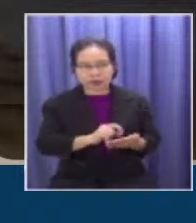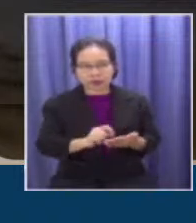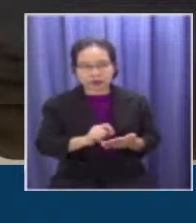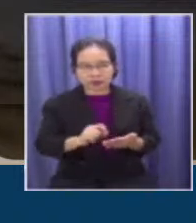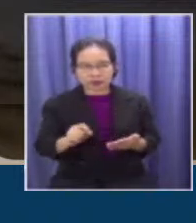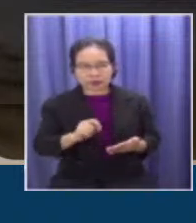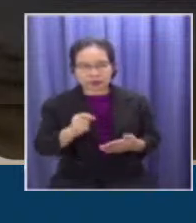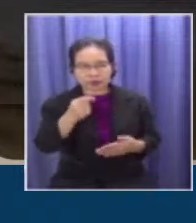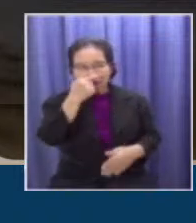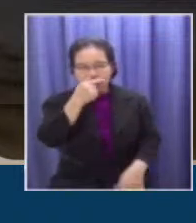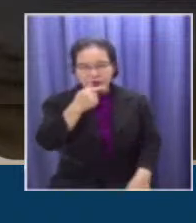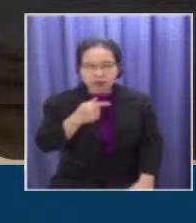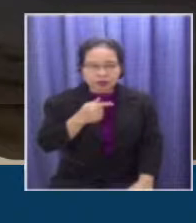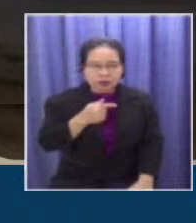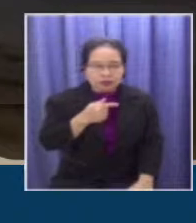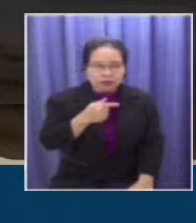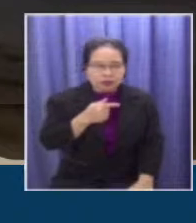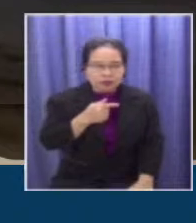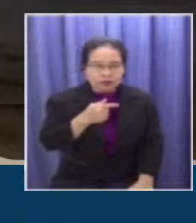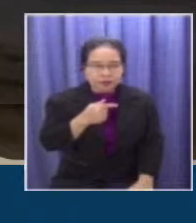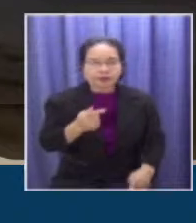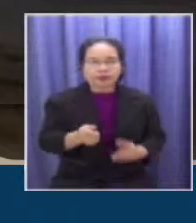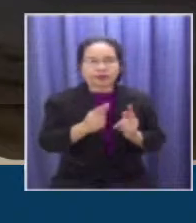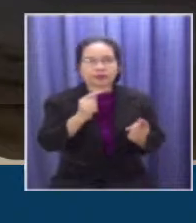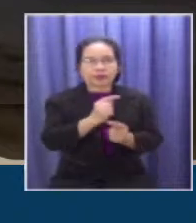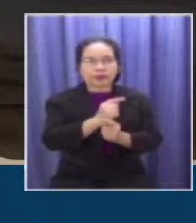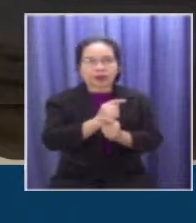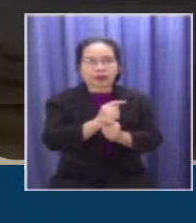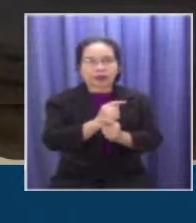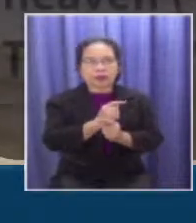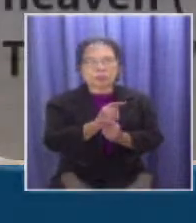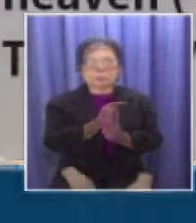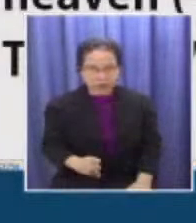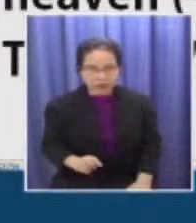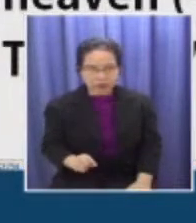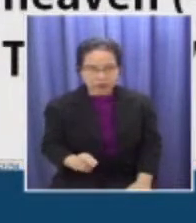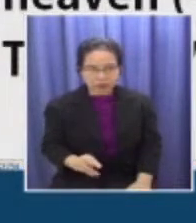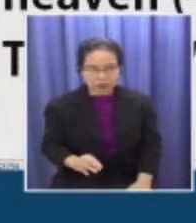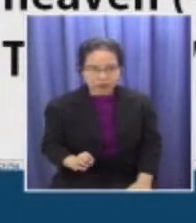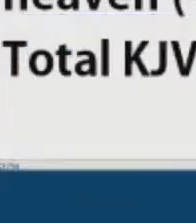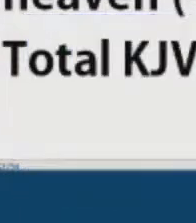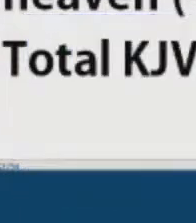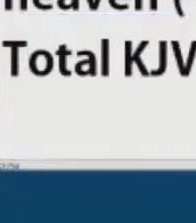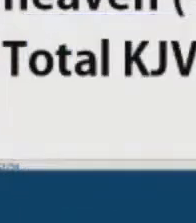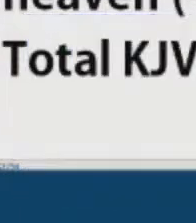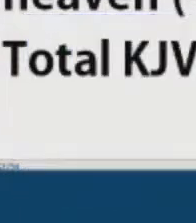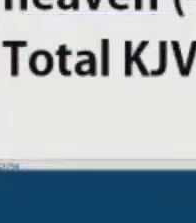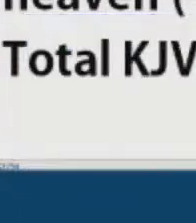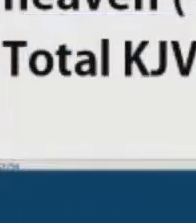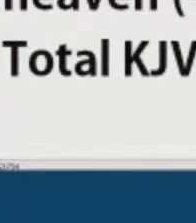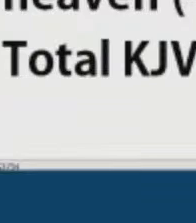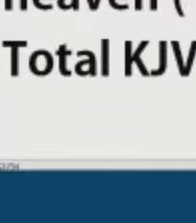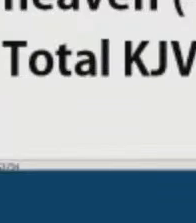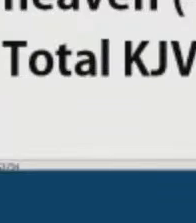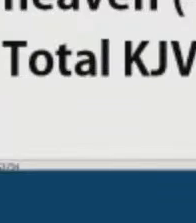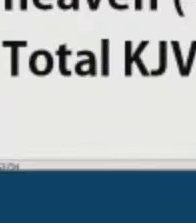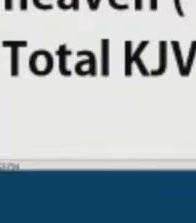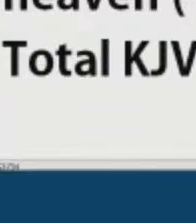no kyerɛ sɛ deɛ ɛtra nsoroma no so Aporanios.